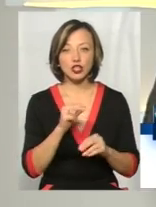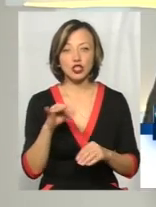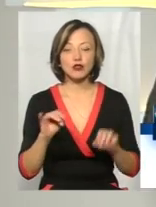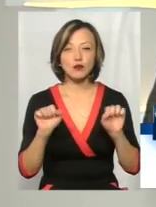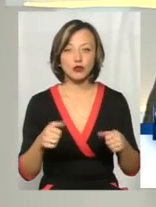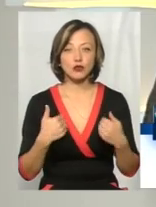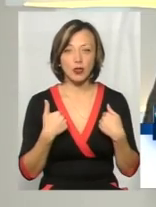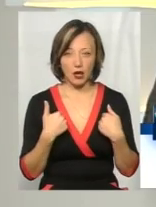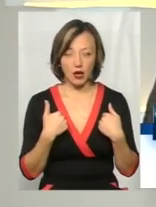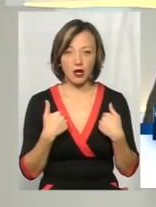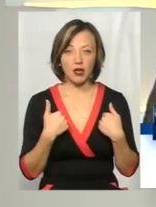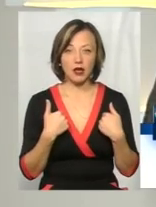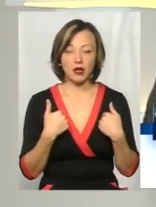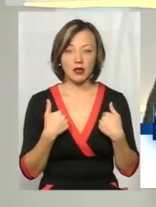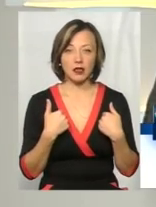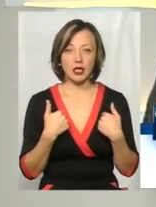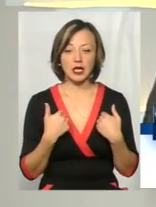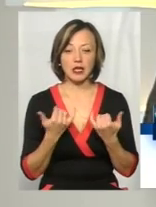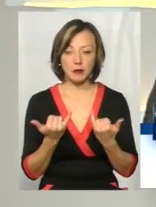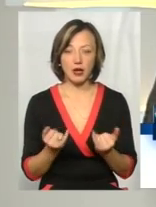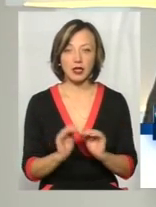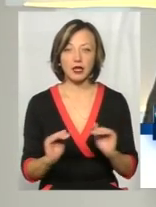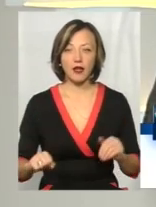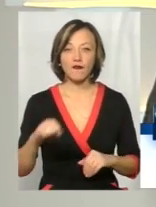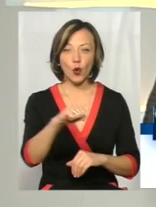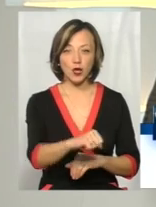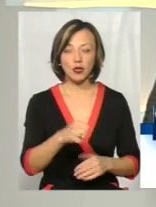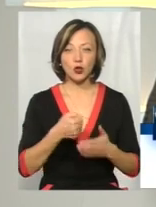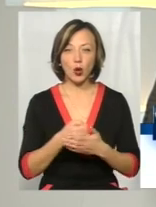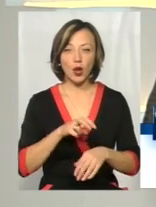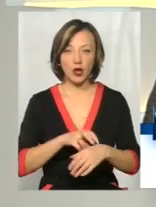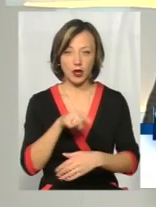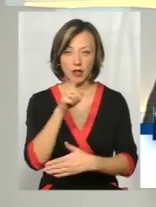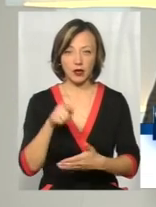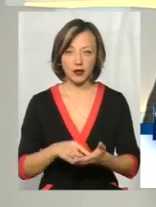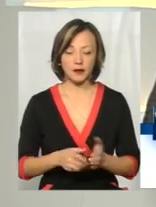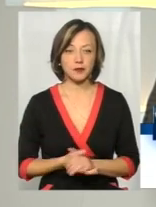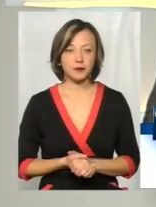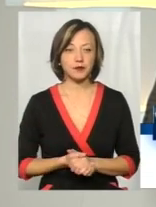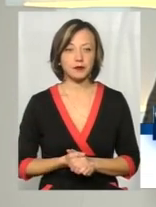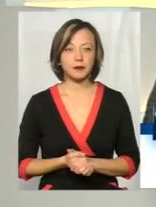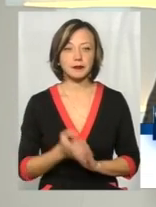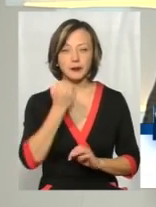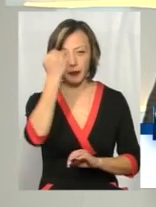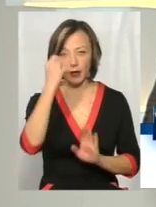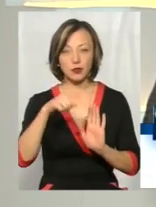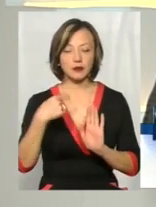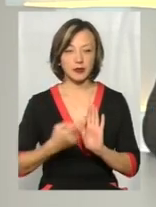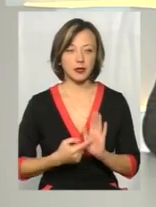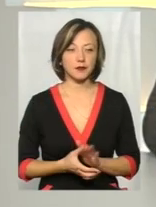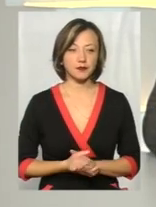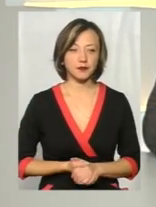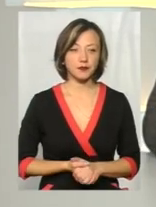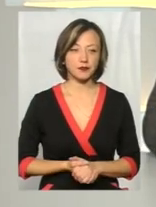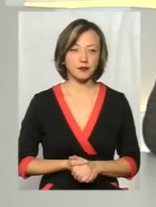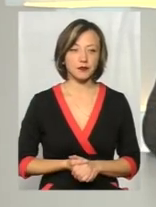я дітей приводити до лікаря? Як мені в такій ситуації бути? Дякую за запитання.